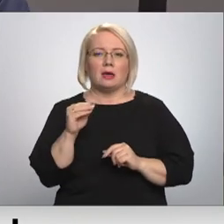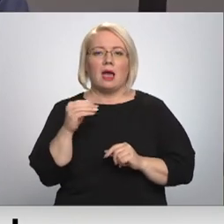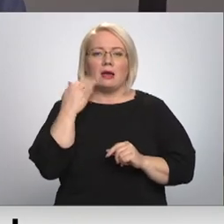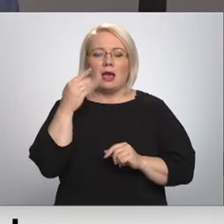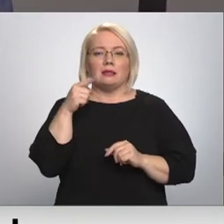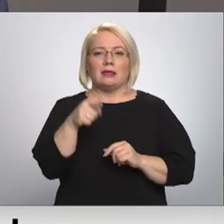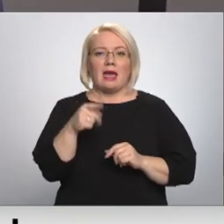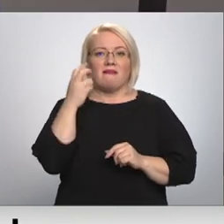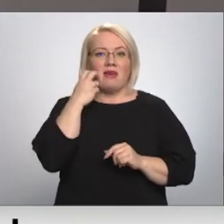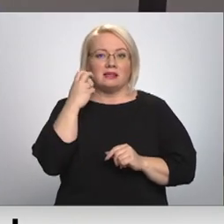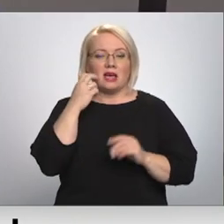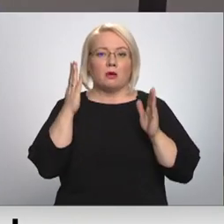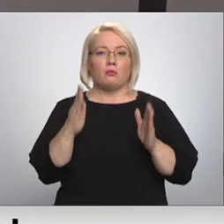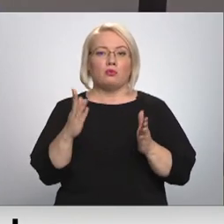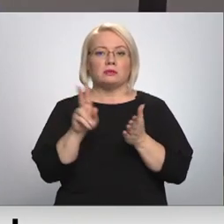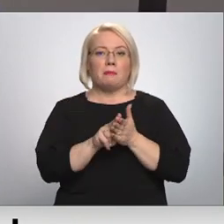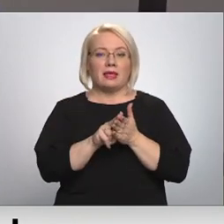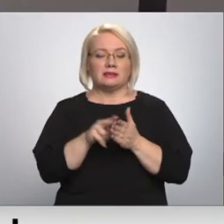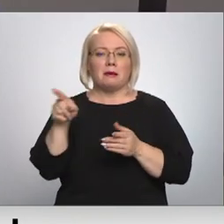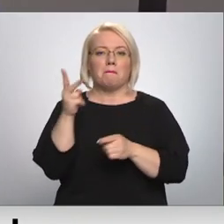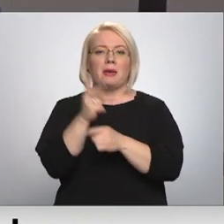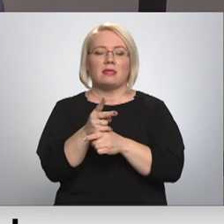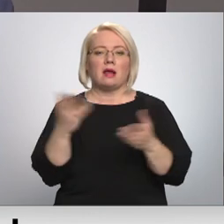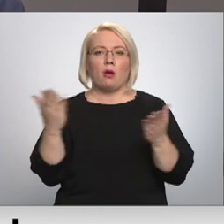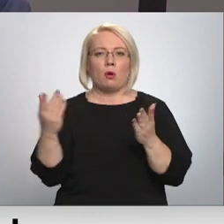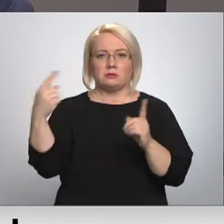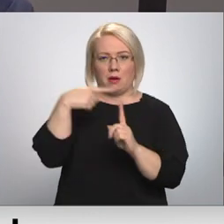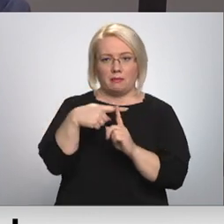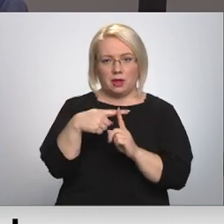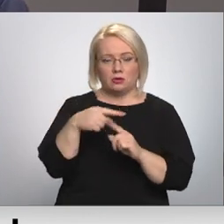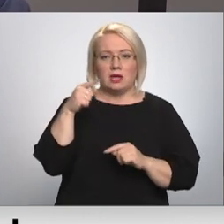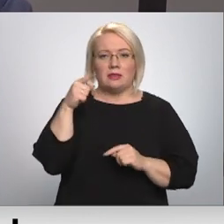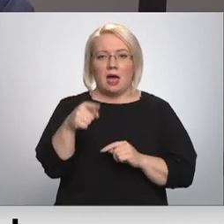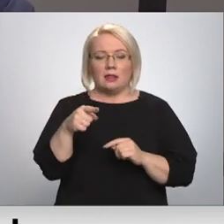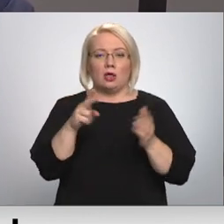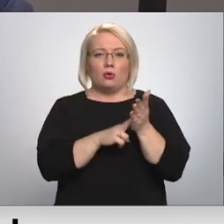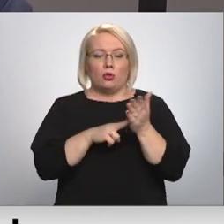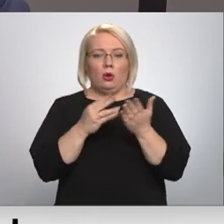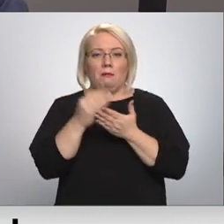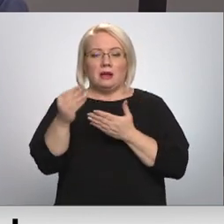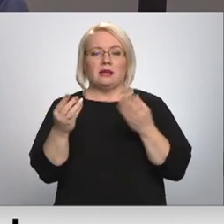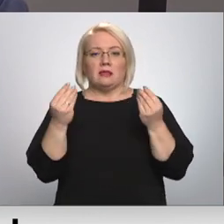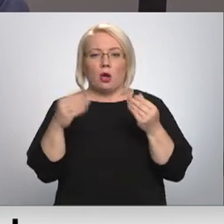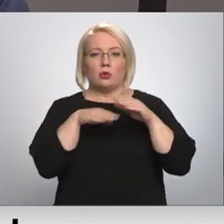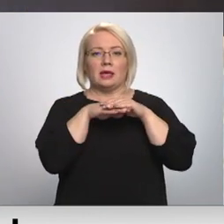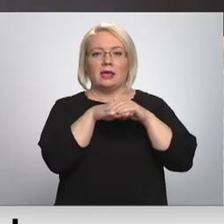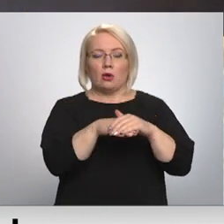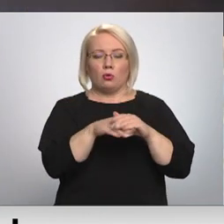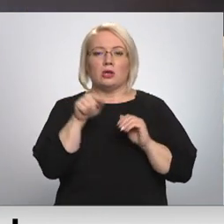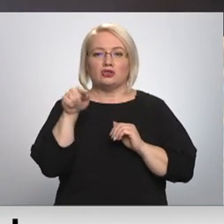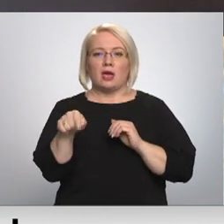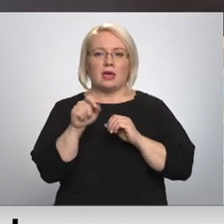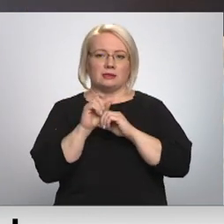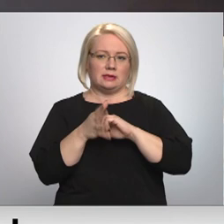kad šie vecāki sasniedz pensiju, viņiem pienākas kaut kas papildus. Tādējādi nodokļu maksātāja nauda tiek ieguldīta šajā